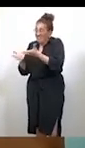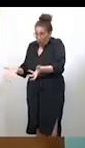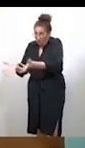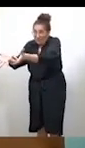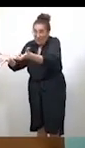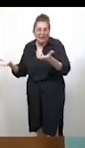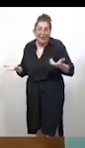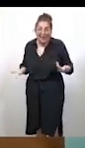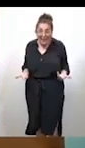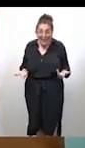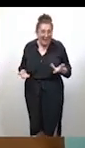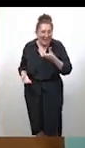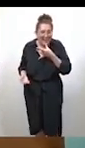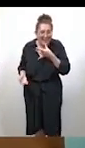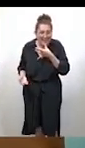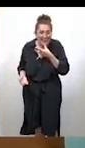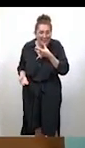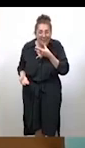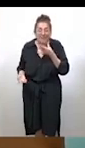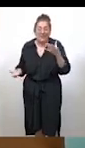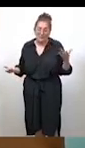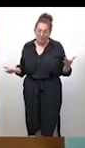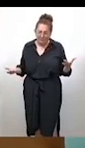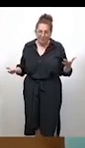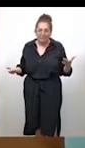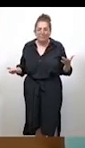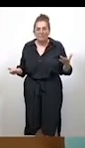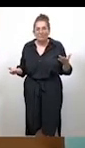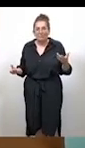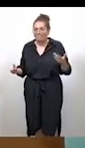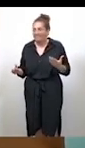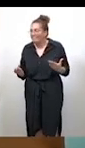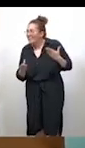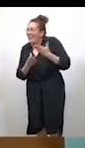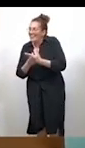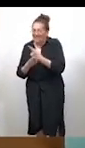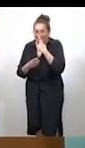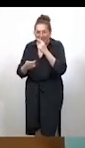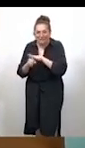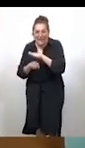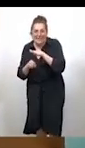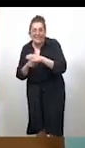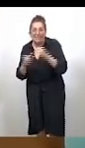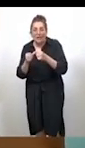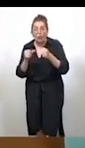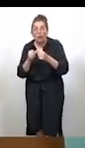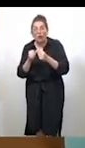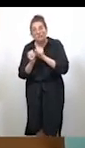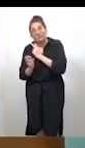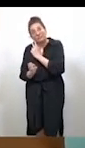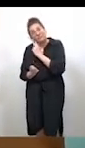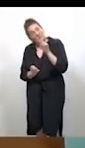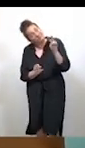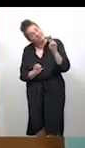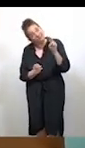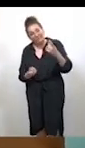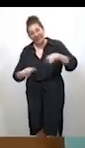en l'état. On a besoin aussi d'une intervention plus forte et plus ambitieuse de l'État. Donc on a